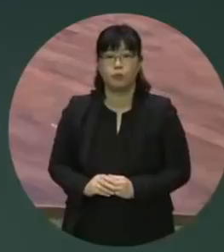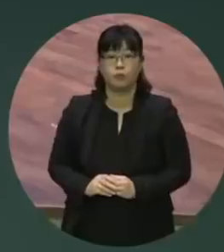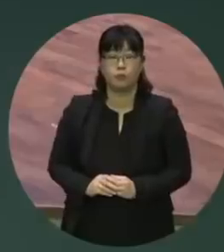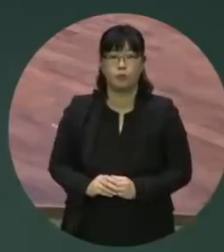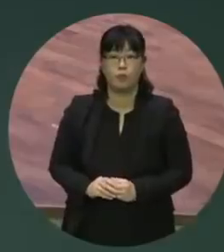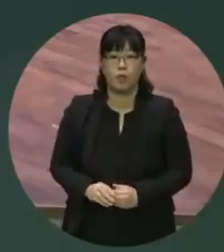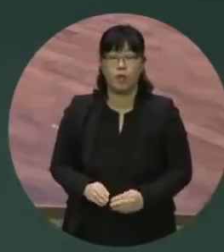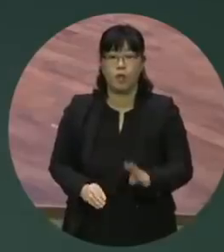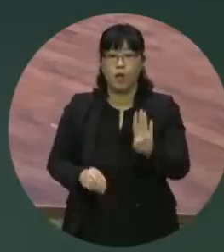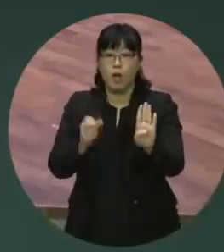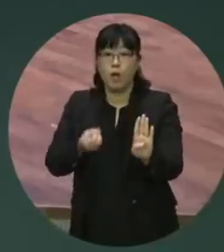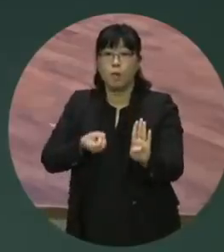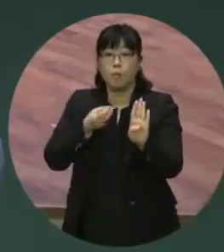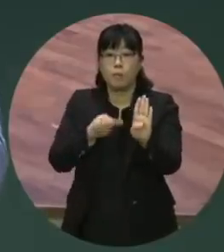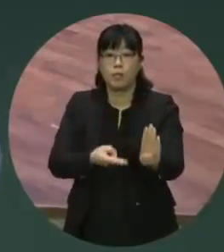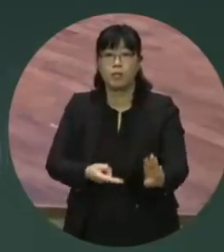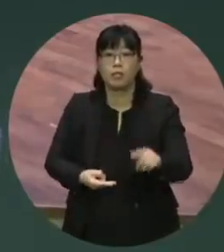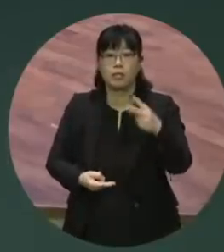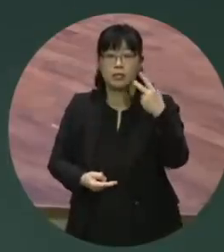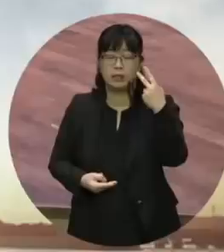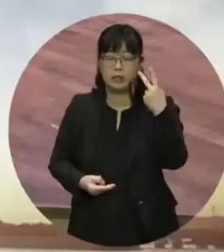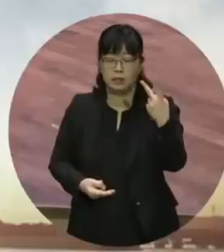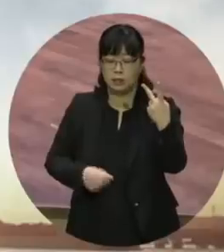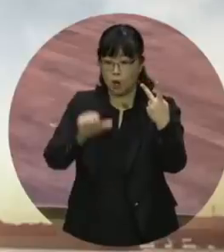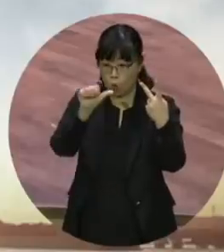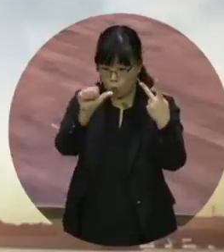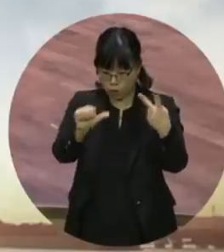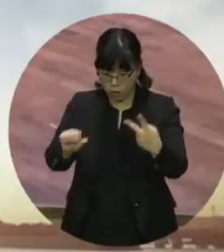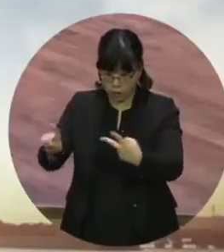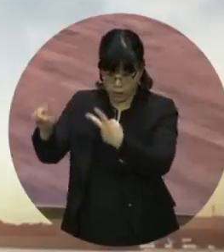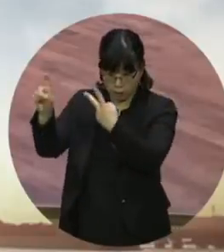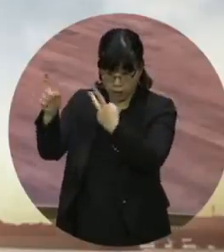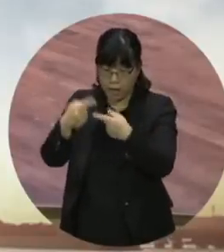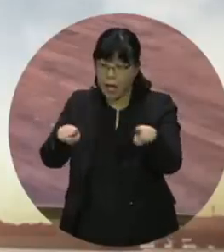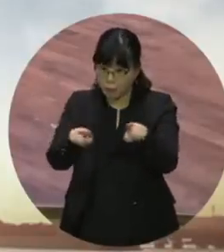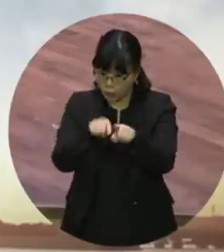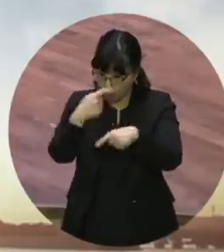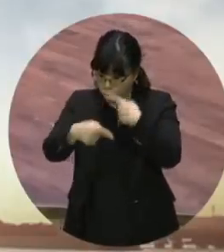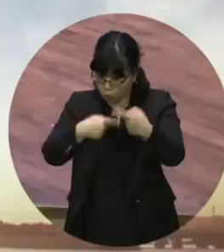빌립보 2장 5절로 11절 같이 우리 읽겠습니다.